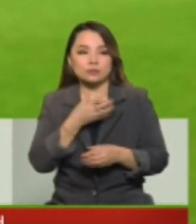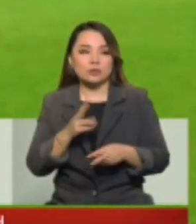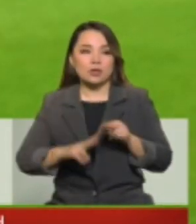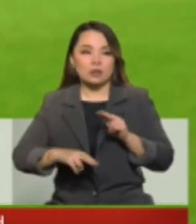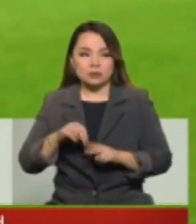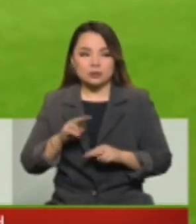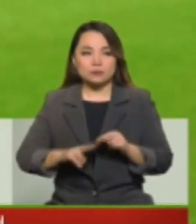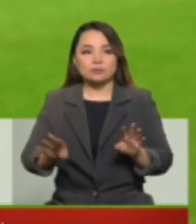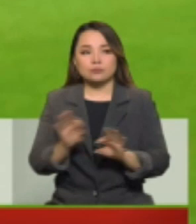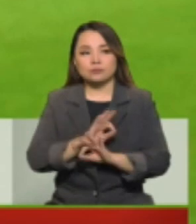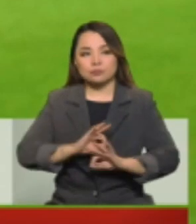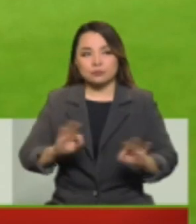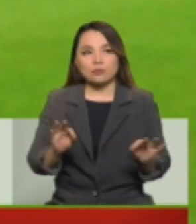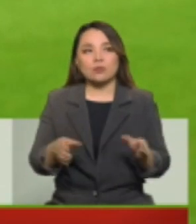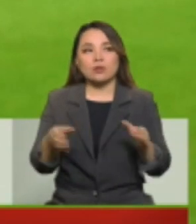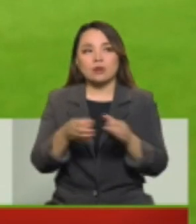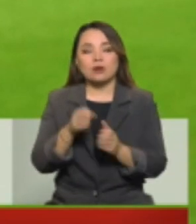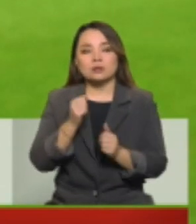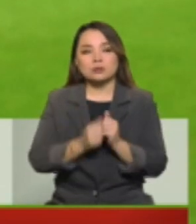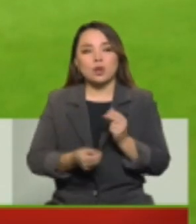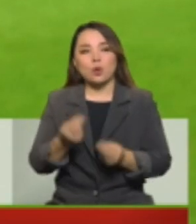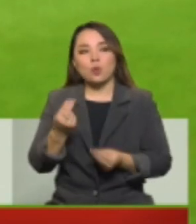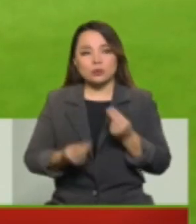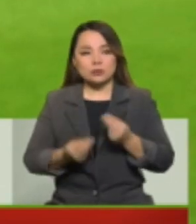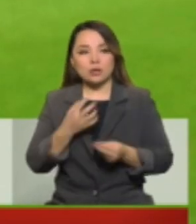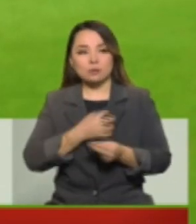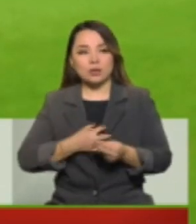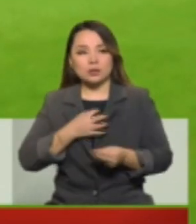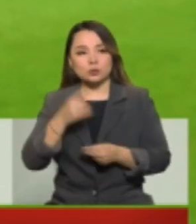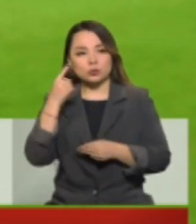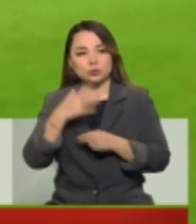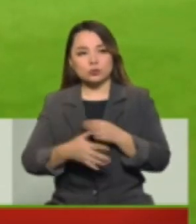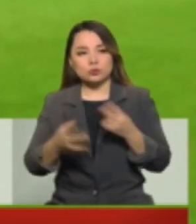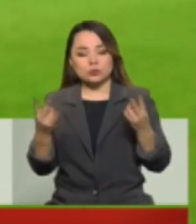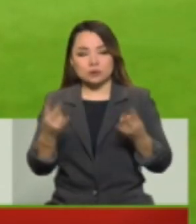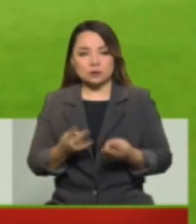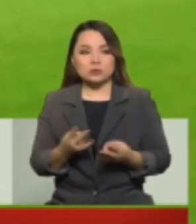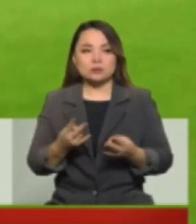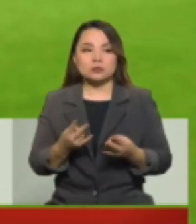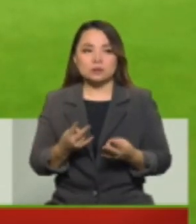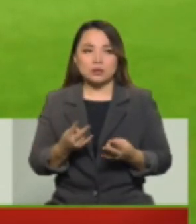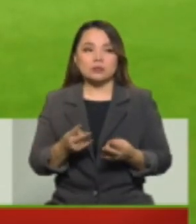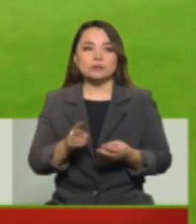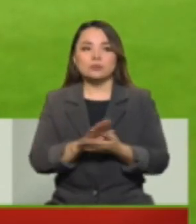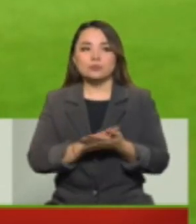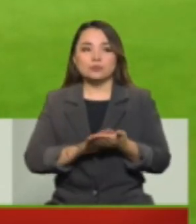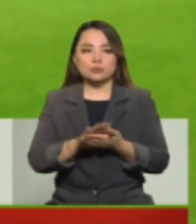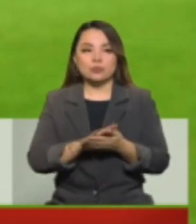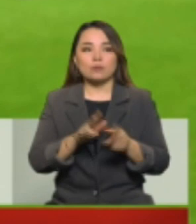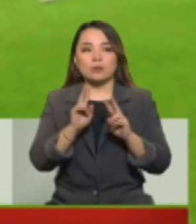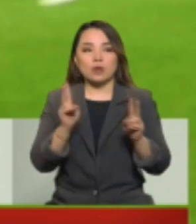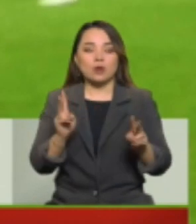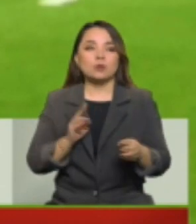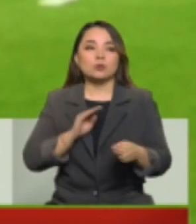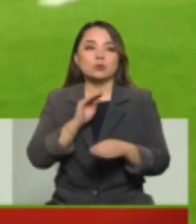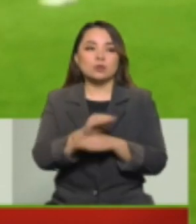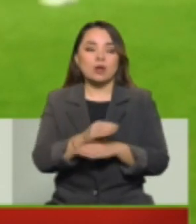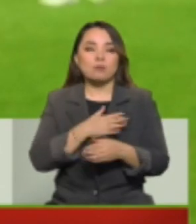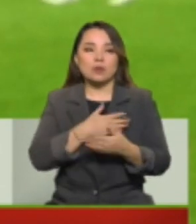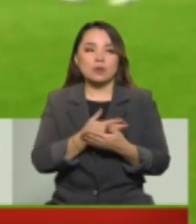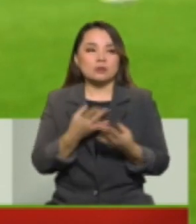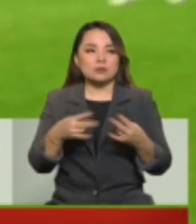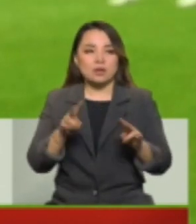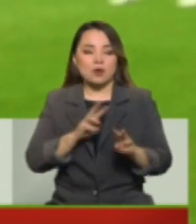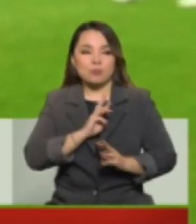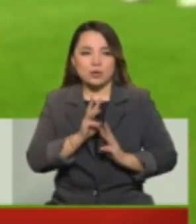керемет. Әр ойыншы бұл ойынның маңыздылығын түсінуде. Ешкімге қосымша мотивацияның қажеті жоқ бұл